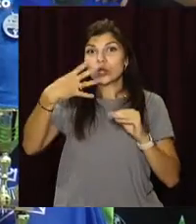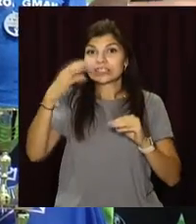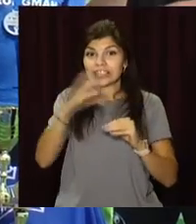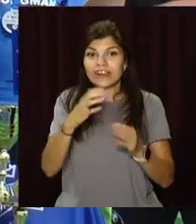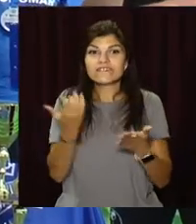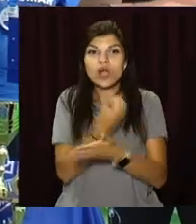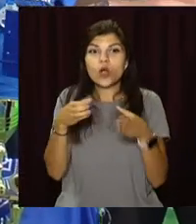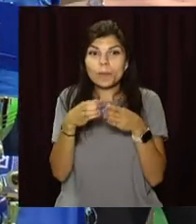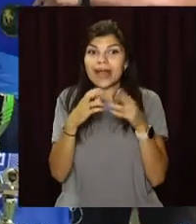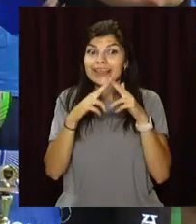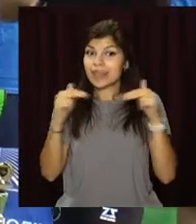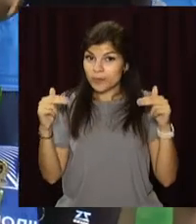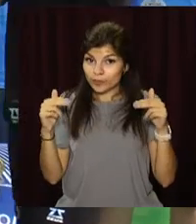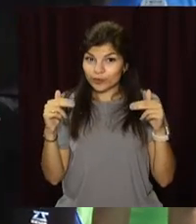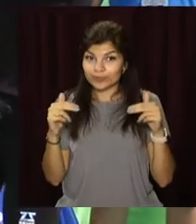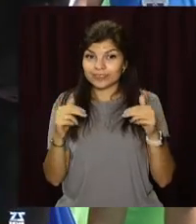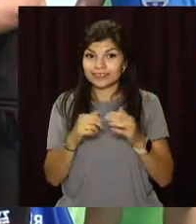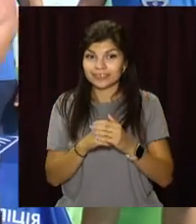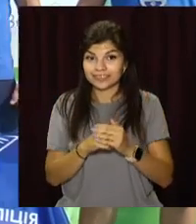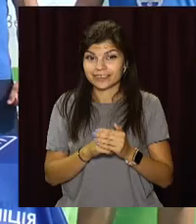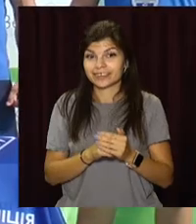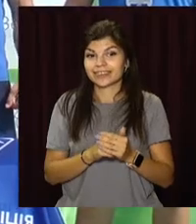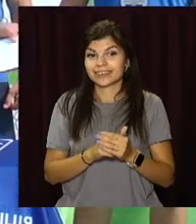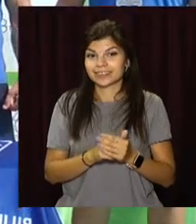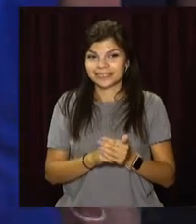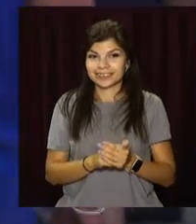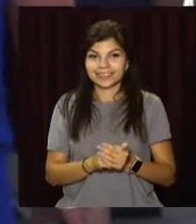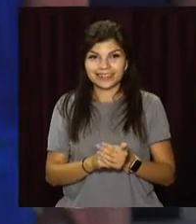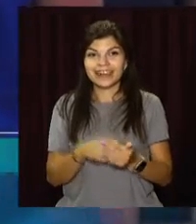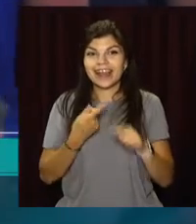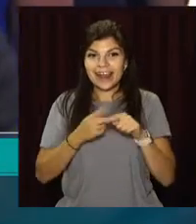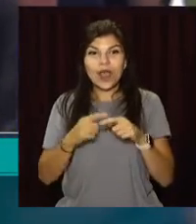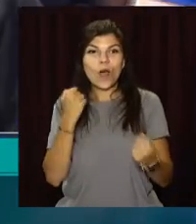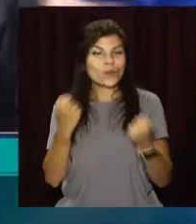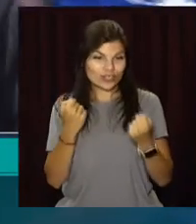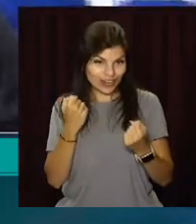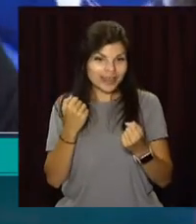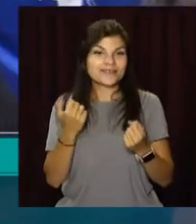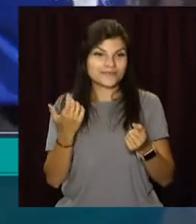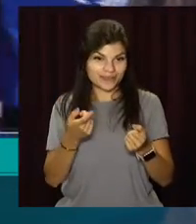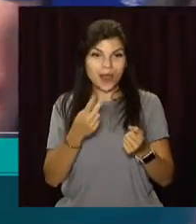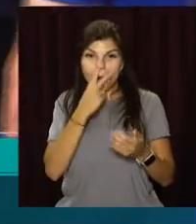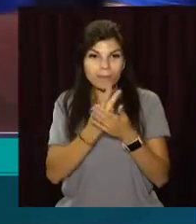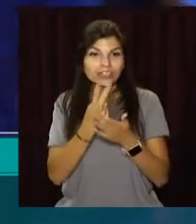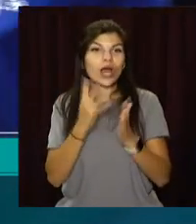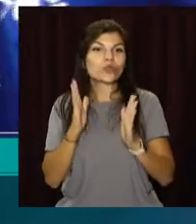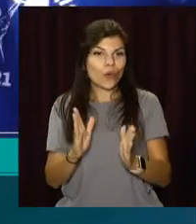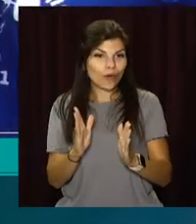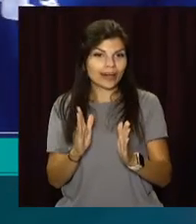У естафеті з результатом 40 секунд перемогла команда Дніпропетровщини. Результатом, да, доволі поки. На цьому